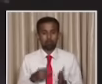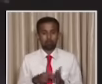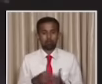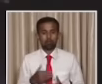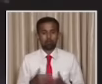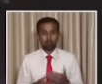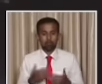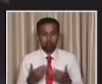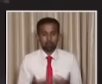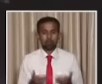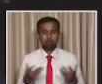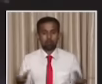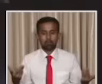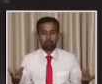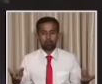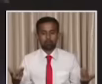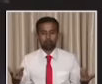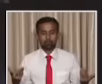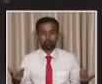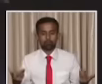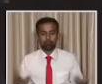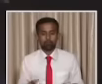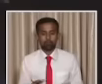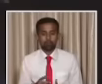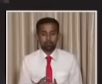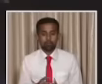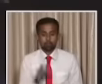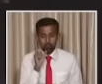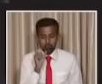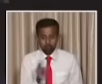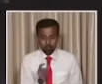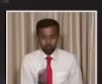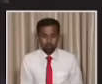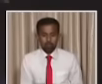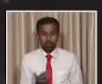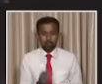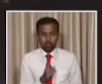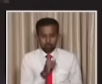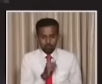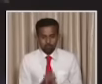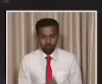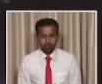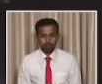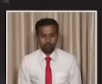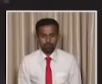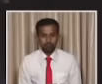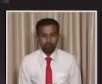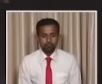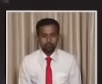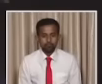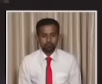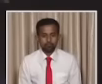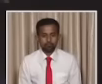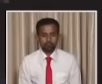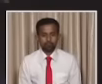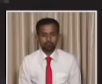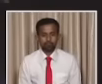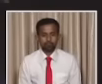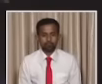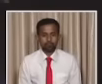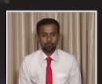ඉදිරියට යන්නේ නැහැ ඒ නිසා කරුණාකර දැඩි අවධානයට ලක් කරන්න කියන ඉල්ලීම කරනවා ඒ වගේම